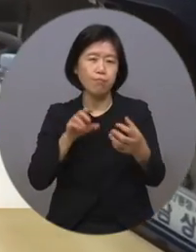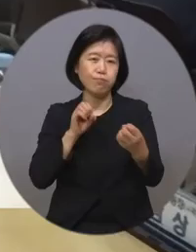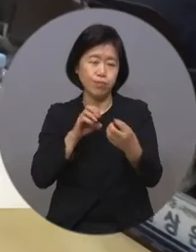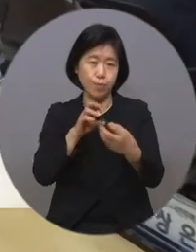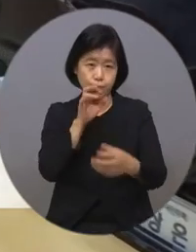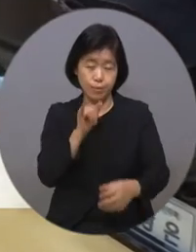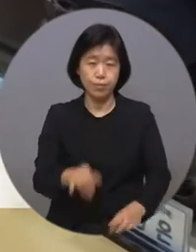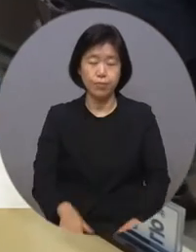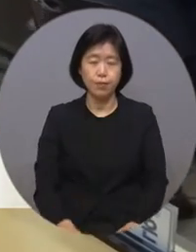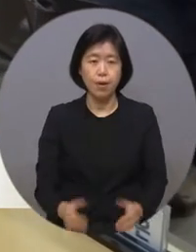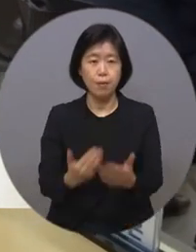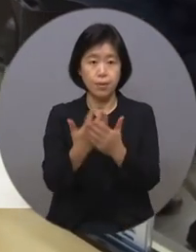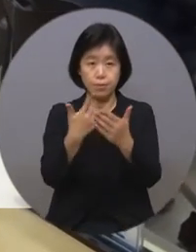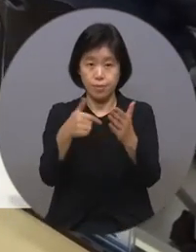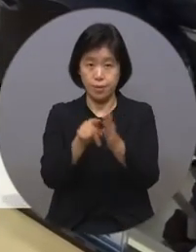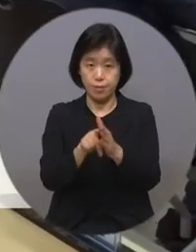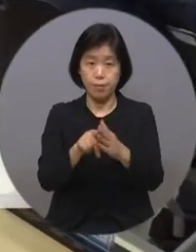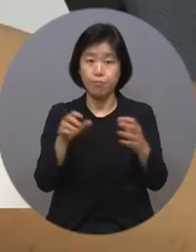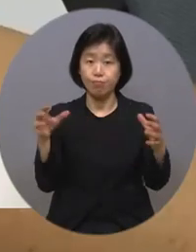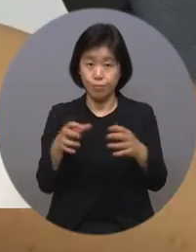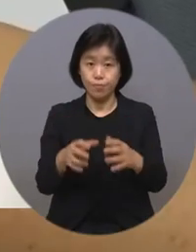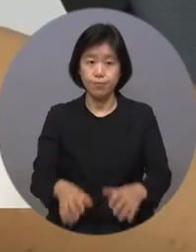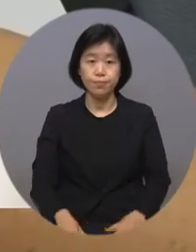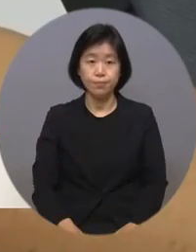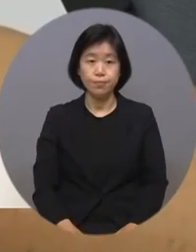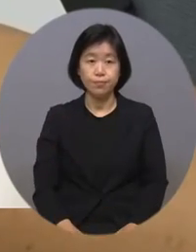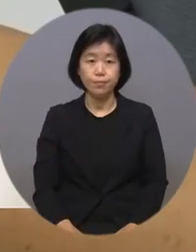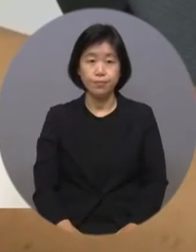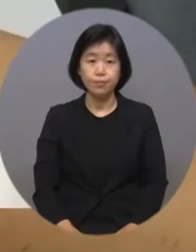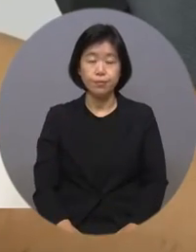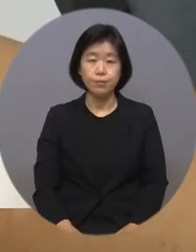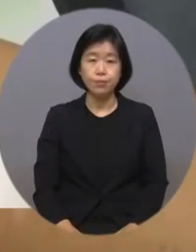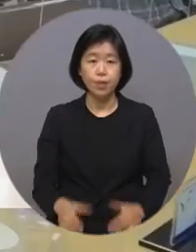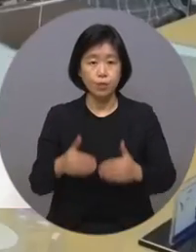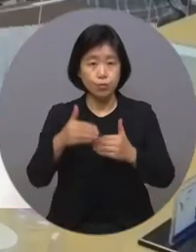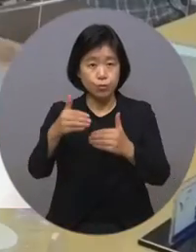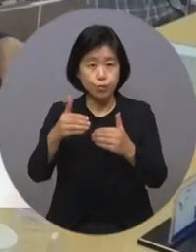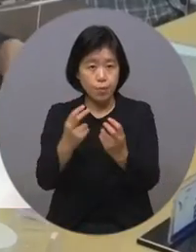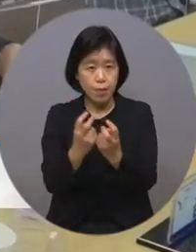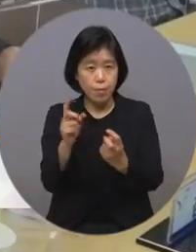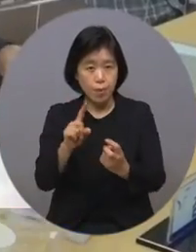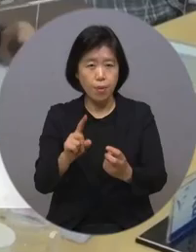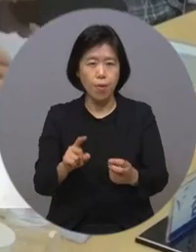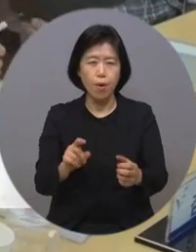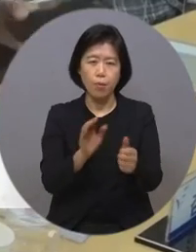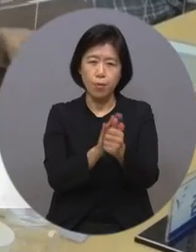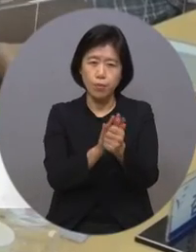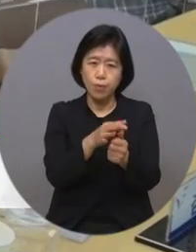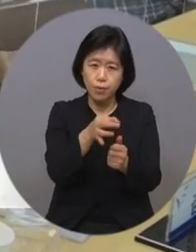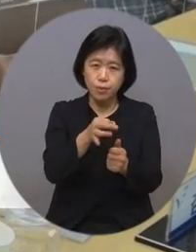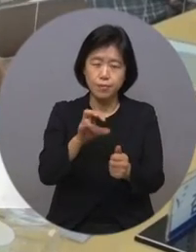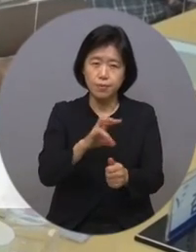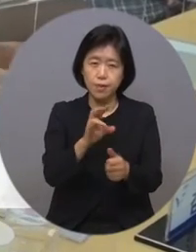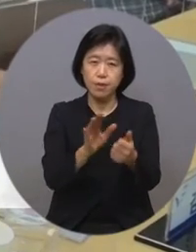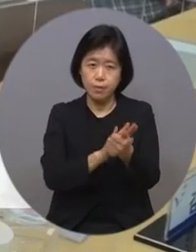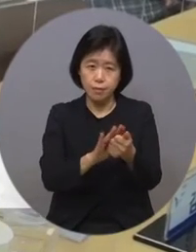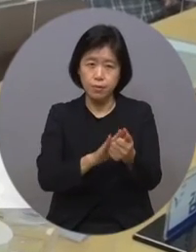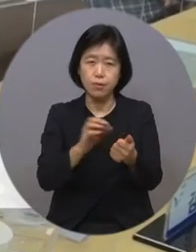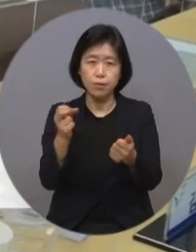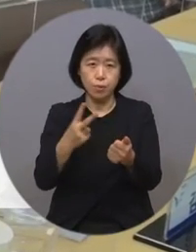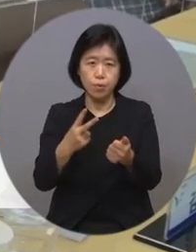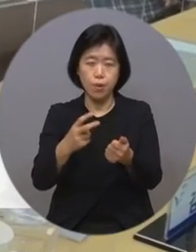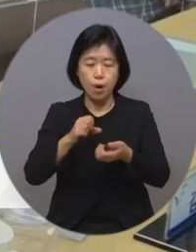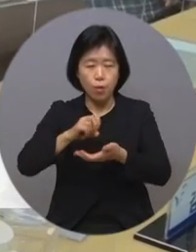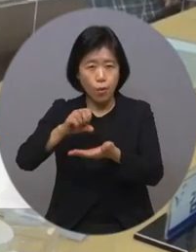활성화를 도모하기 위해 마련됐습니다. 주요 추진 시책으로는 보조금 24서비스, 충남형 공공배달앱